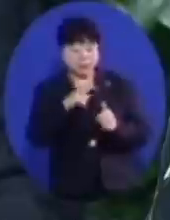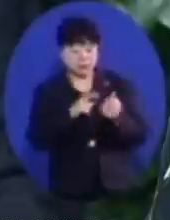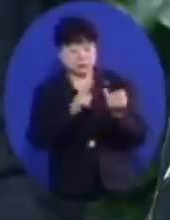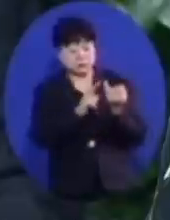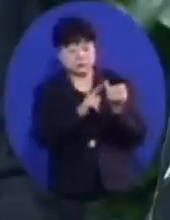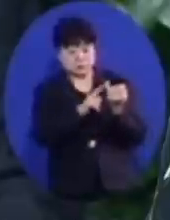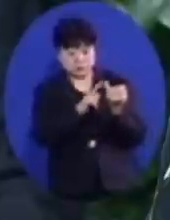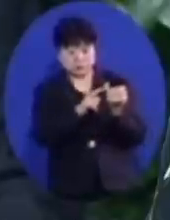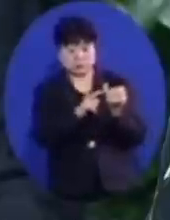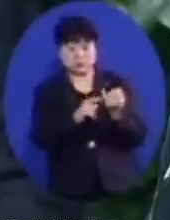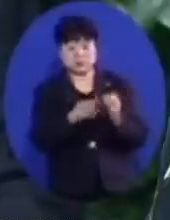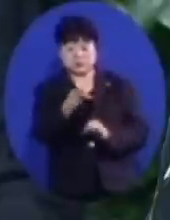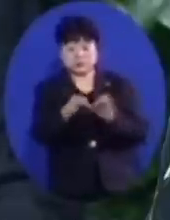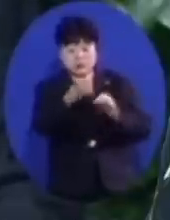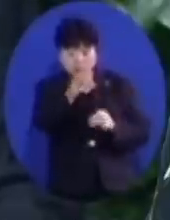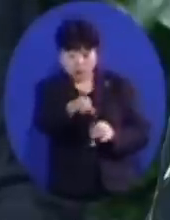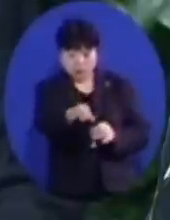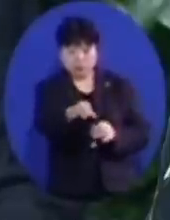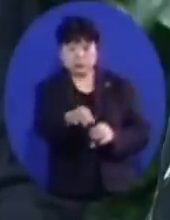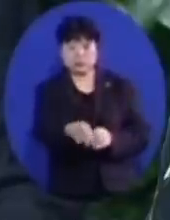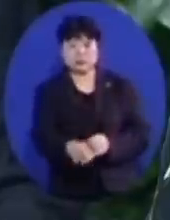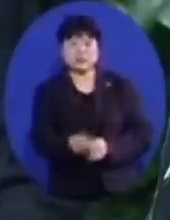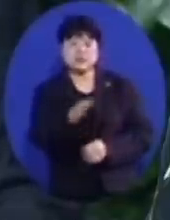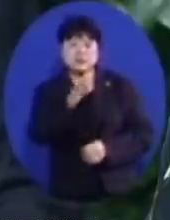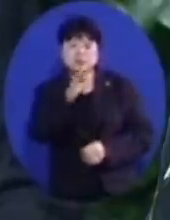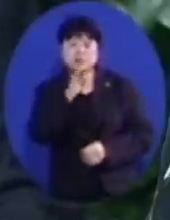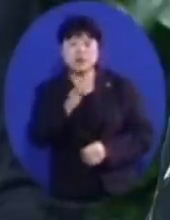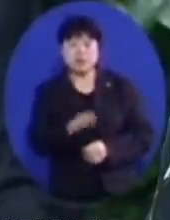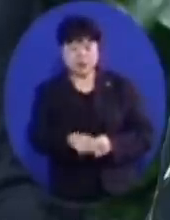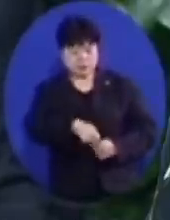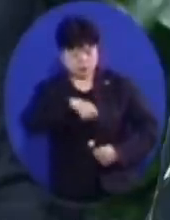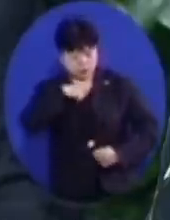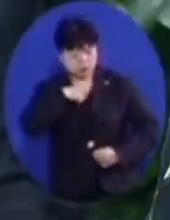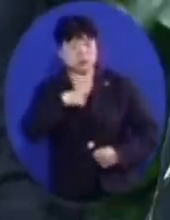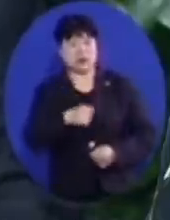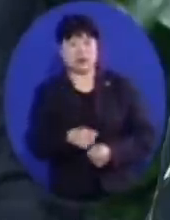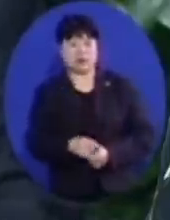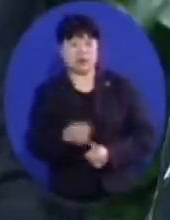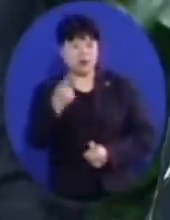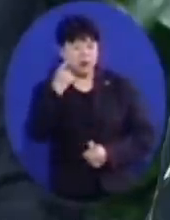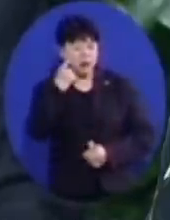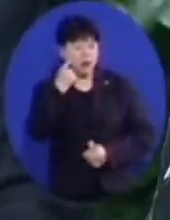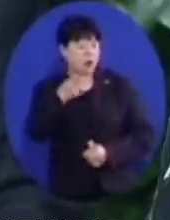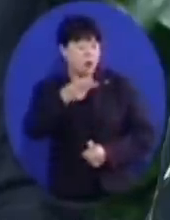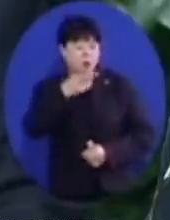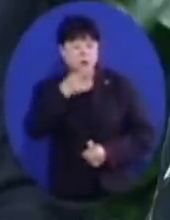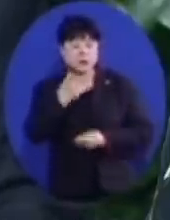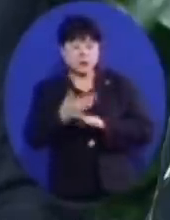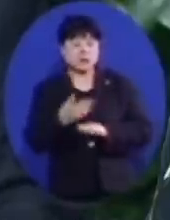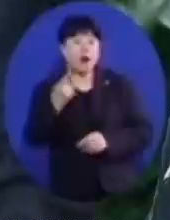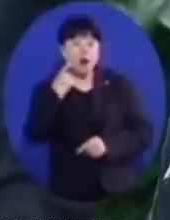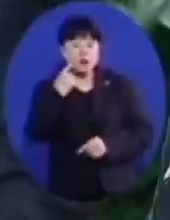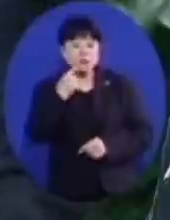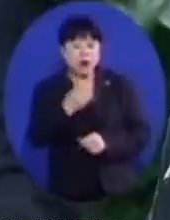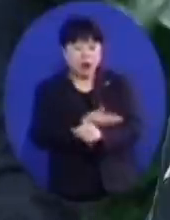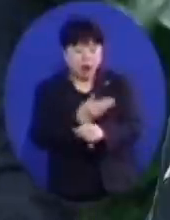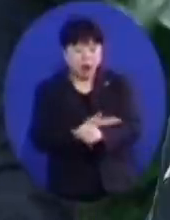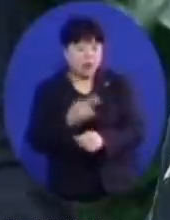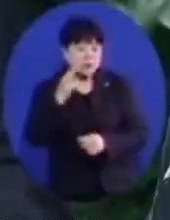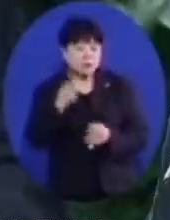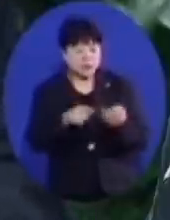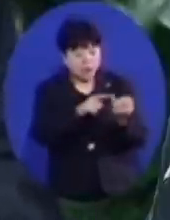씨 파는 물건은 다 진짜다 다른 사람은 다 거짓말해도 저